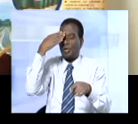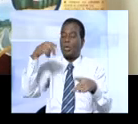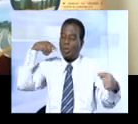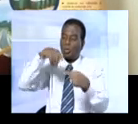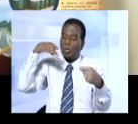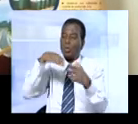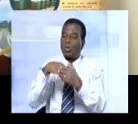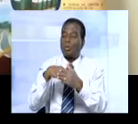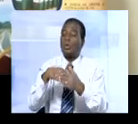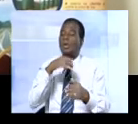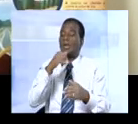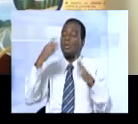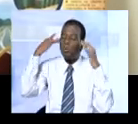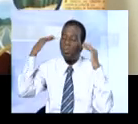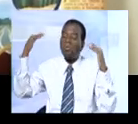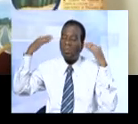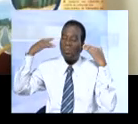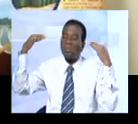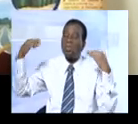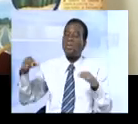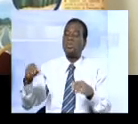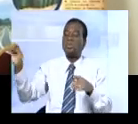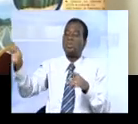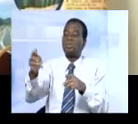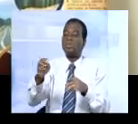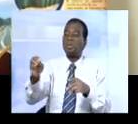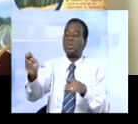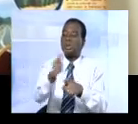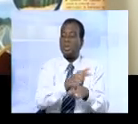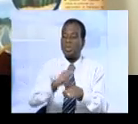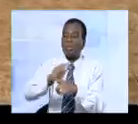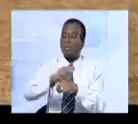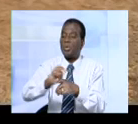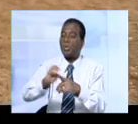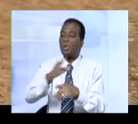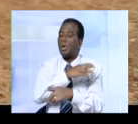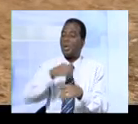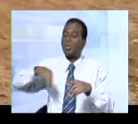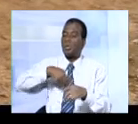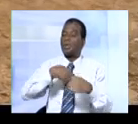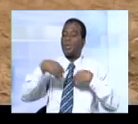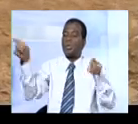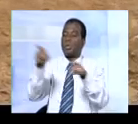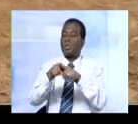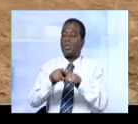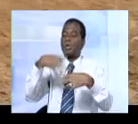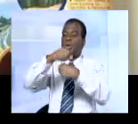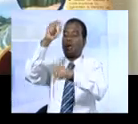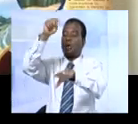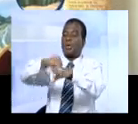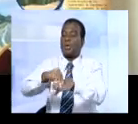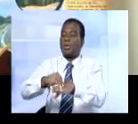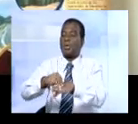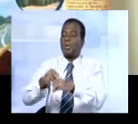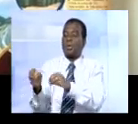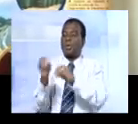les nuisances sonores, les occupations illicites du domaine public. Nous avons également la création de